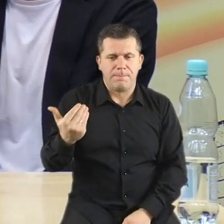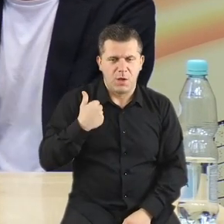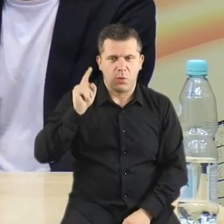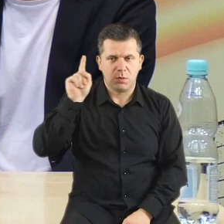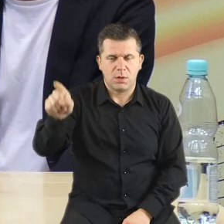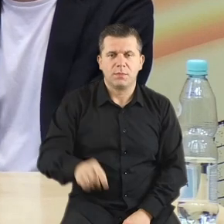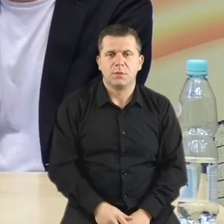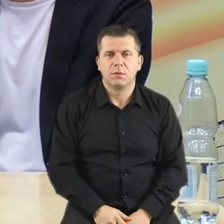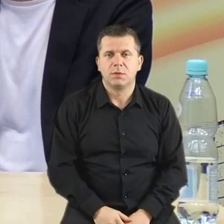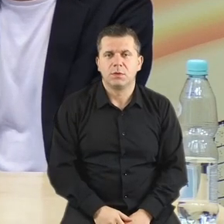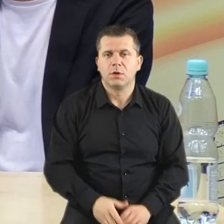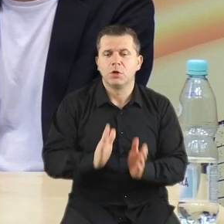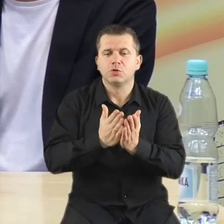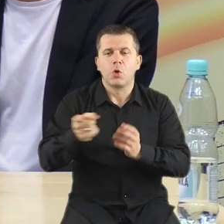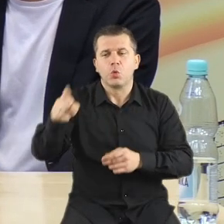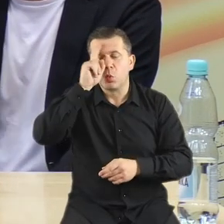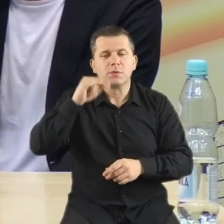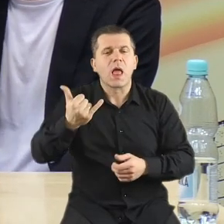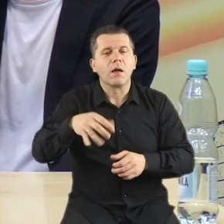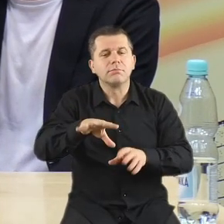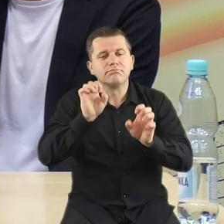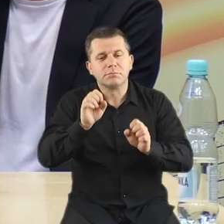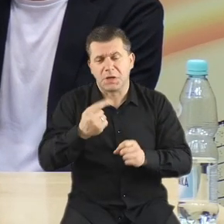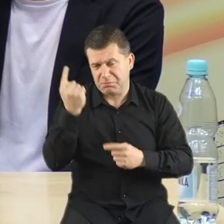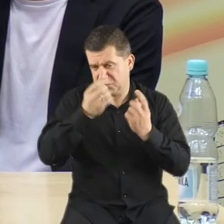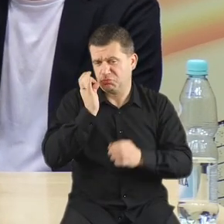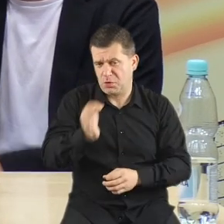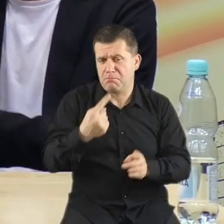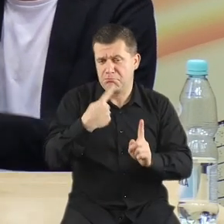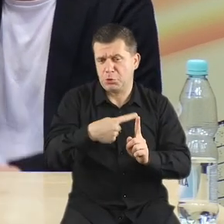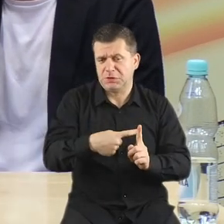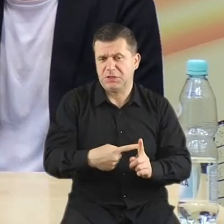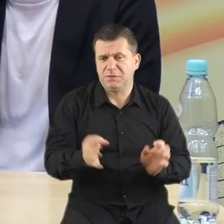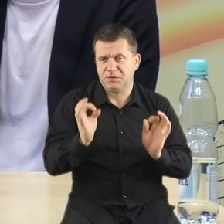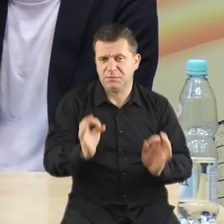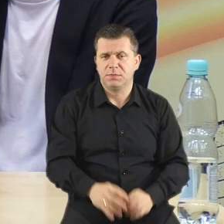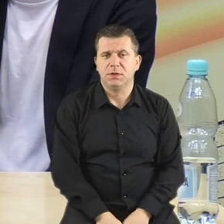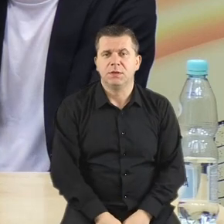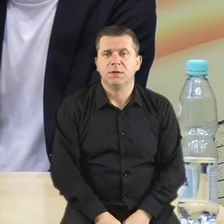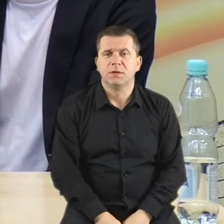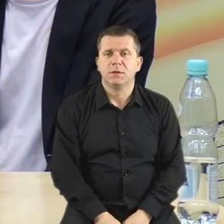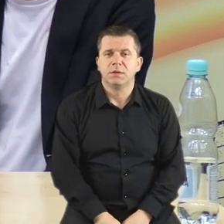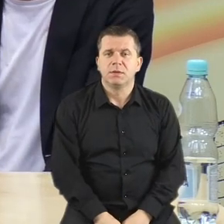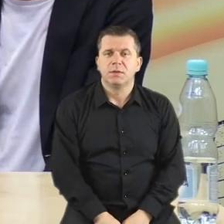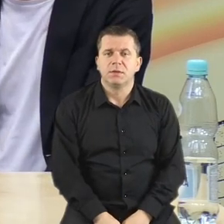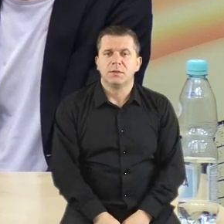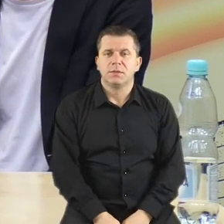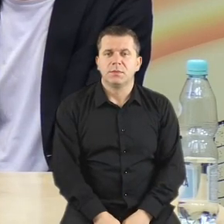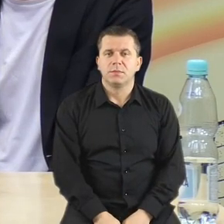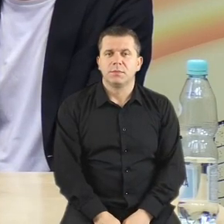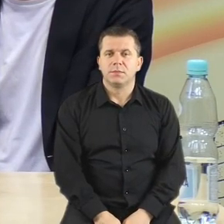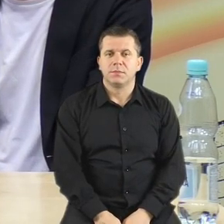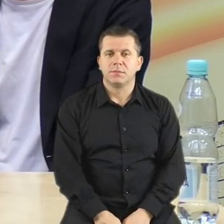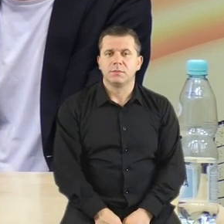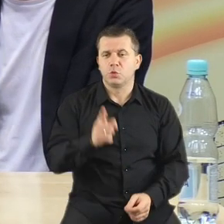Tak. Książka jak została odebrana? Wydaje mi się, że dobrze. Pozytywnie. Tak, tak. Mhm. Tak,